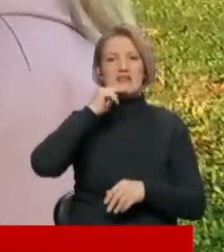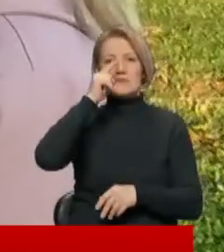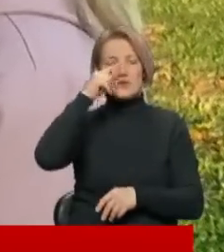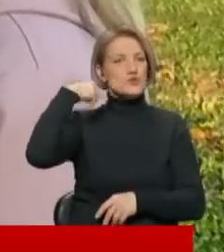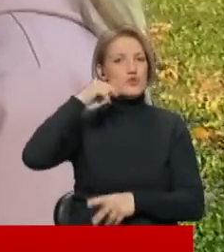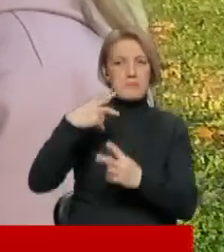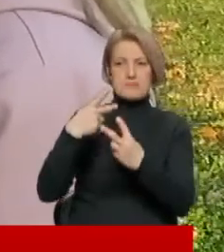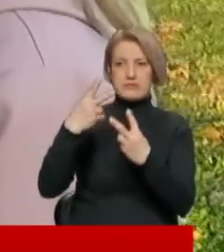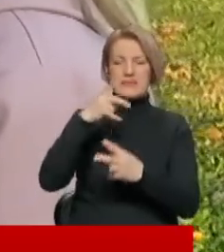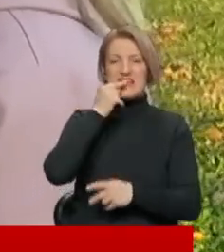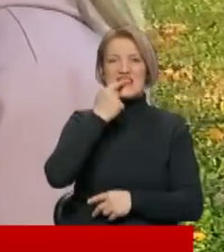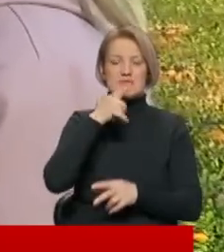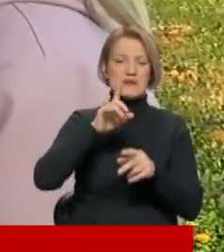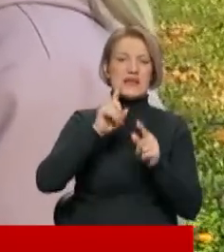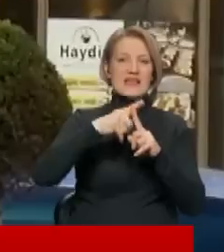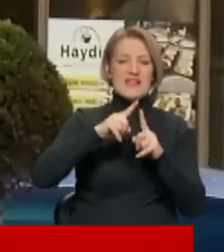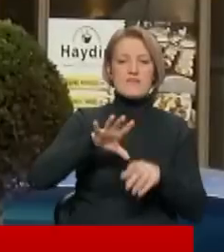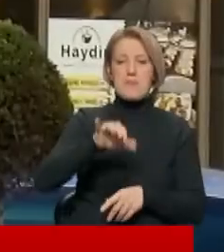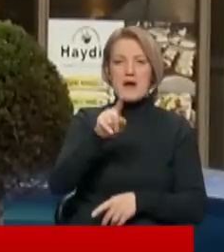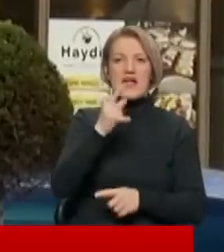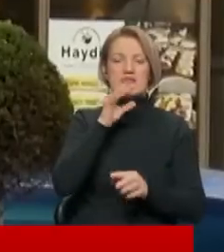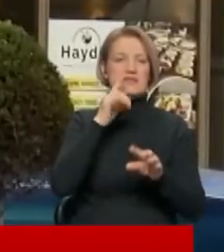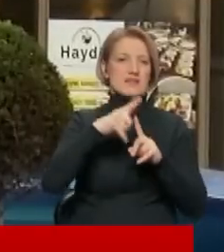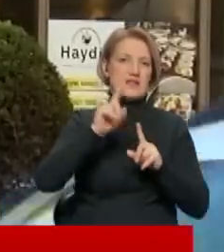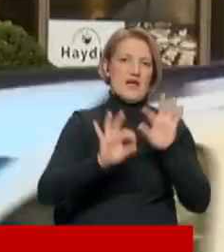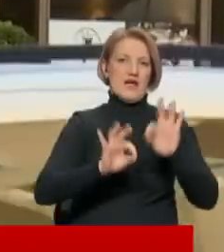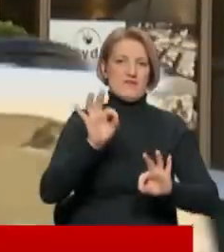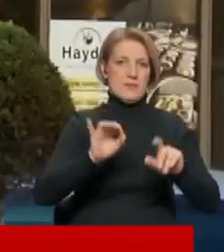Suriyelilere ait bir diş merkezinde tedaviye başladılar